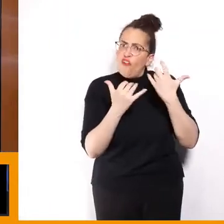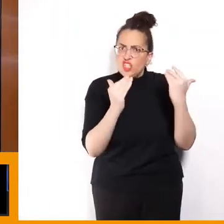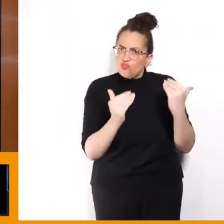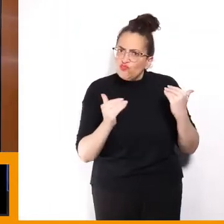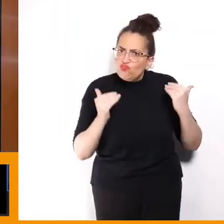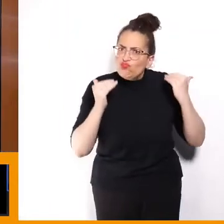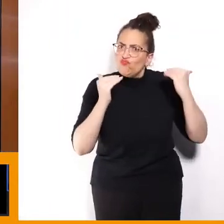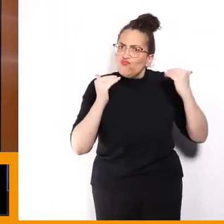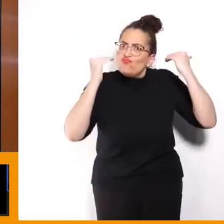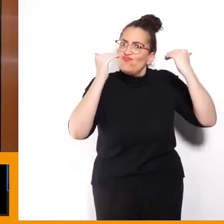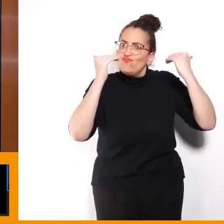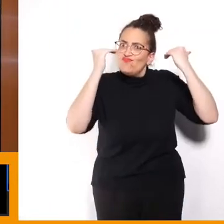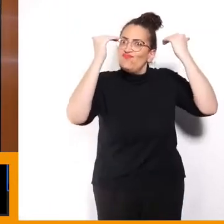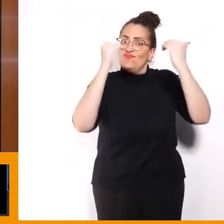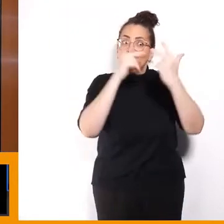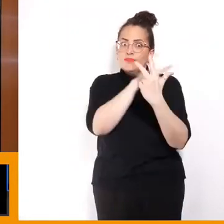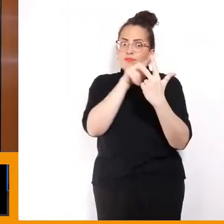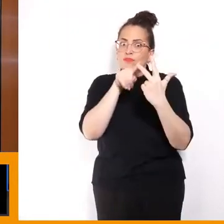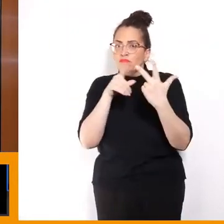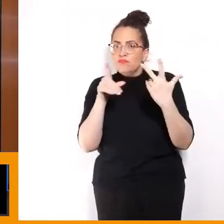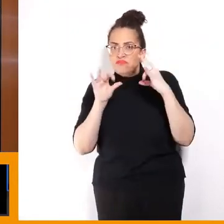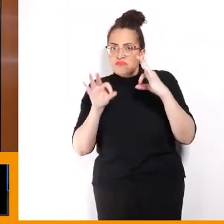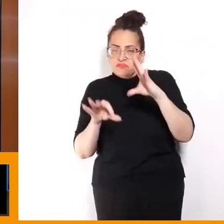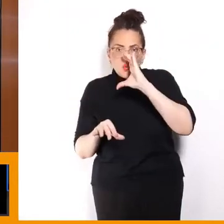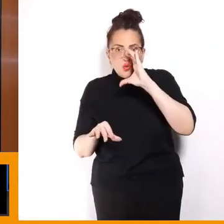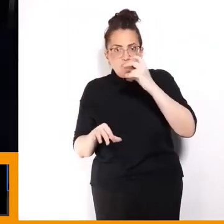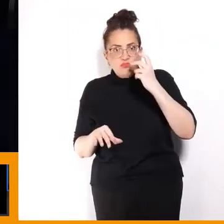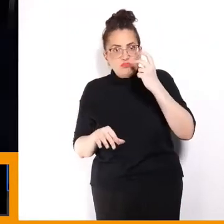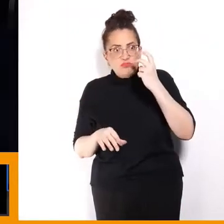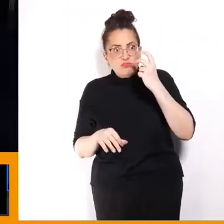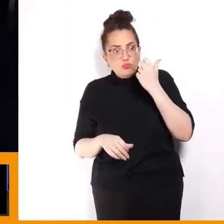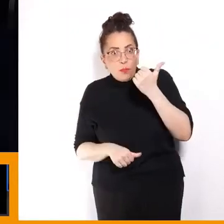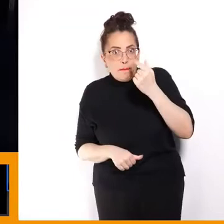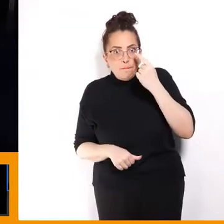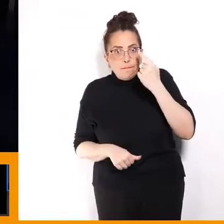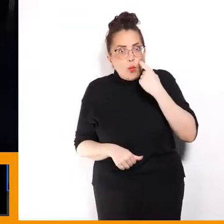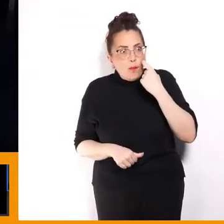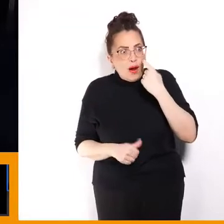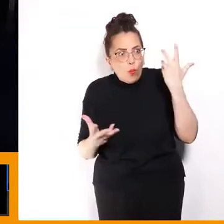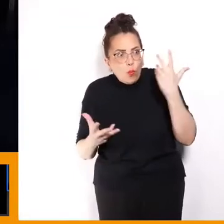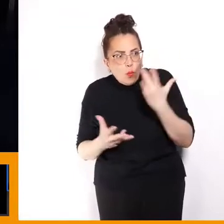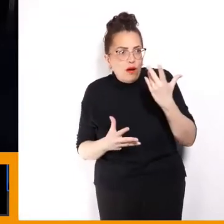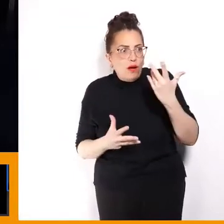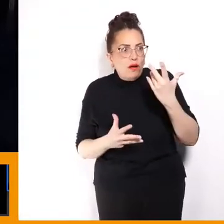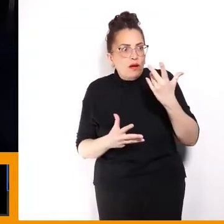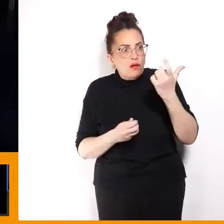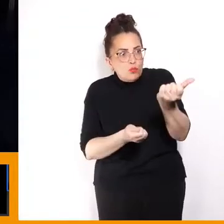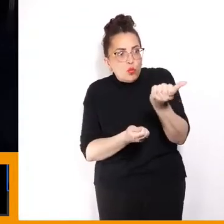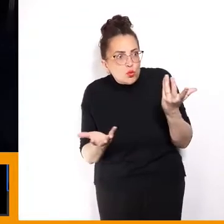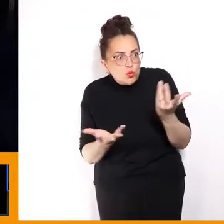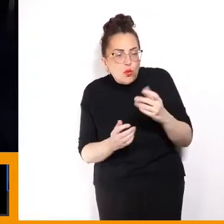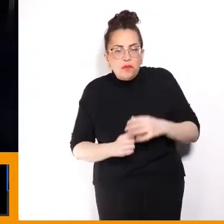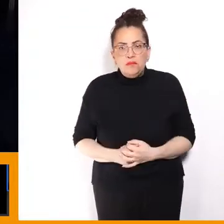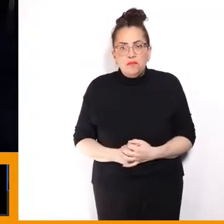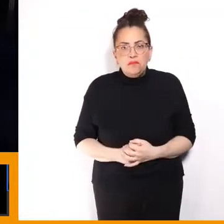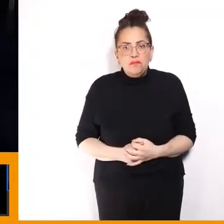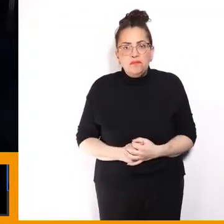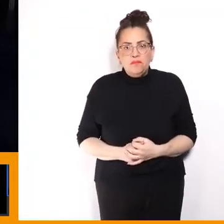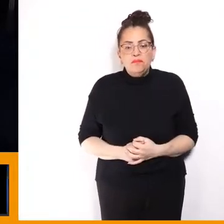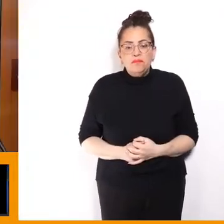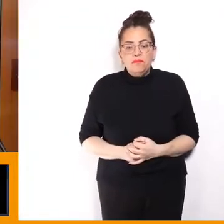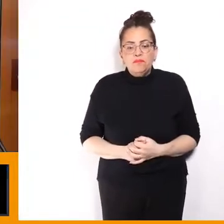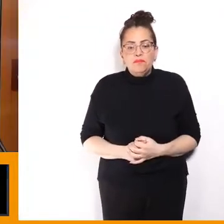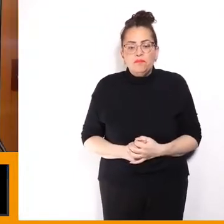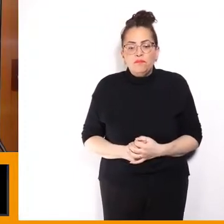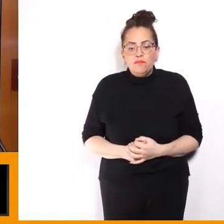préciser. Vos propositions, vos constats sur le sujet de l'accès à l'emploi? Alors, d'abord peut-être très concrètement pour répondre à la